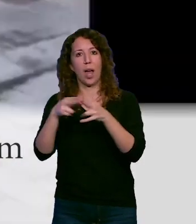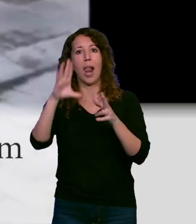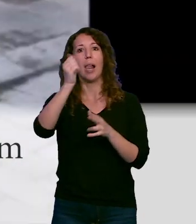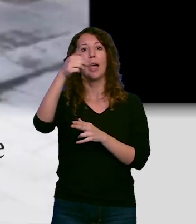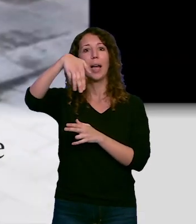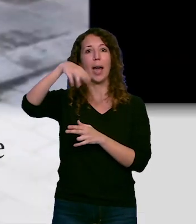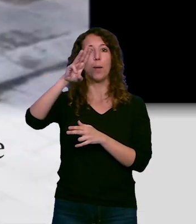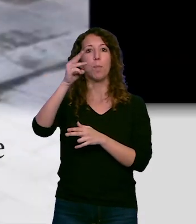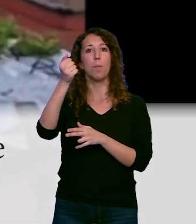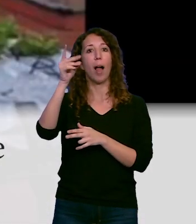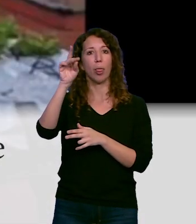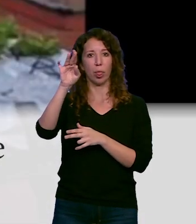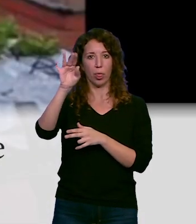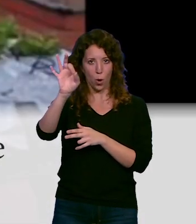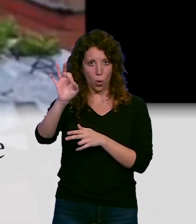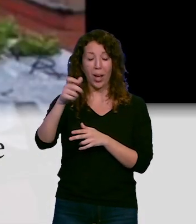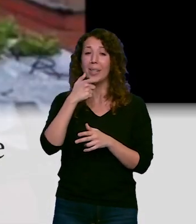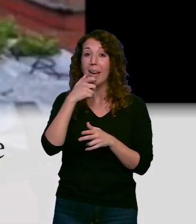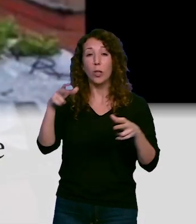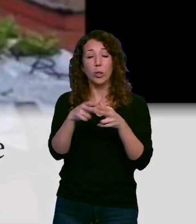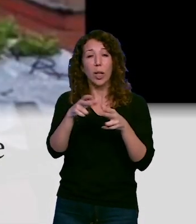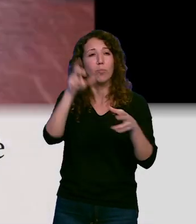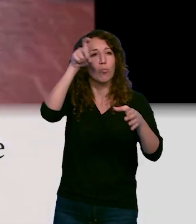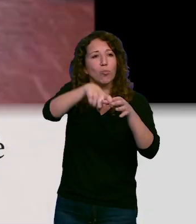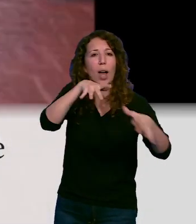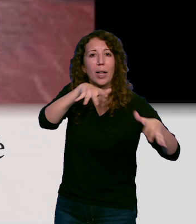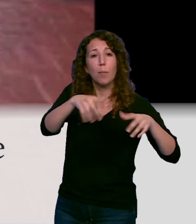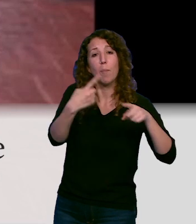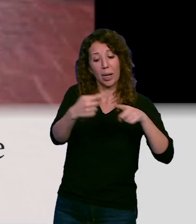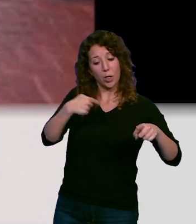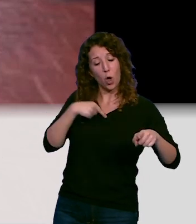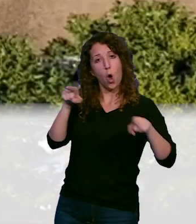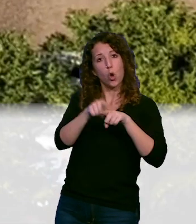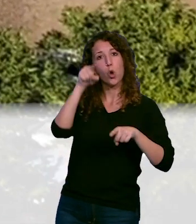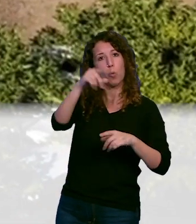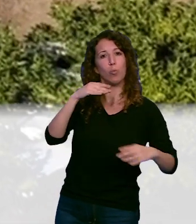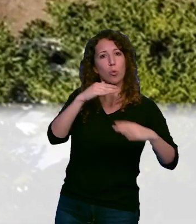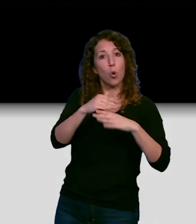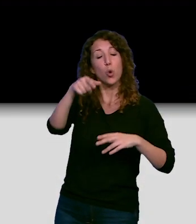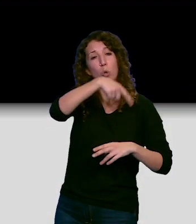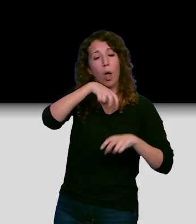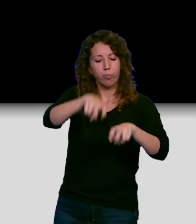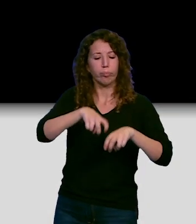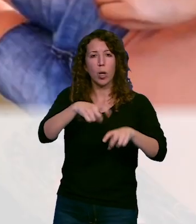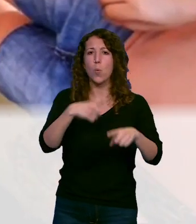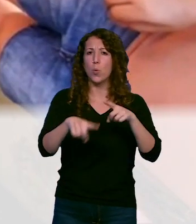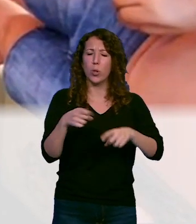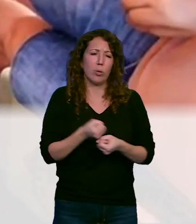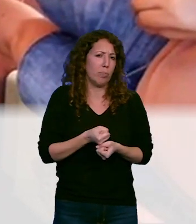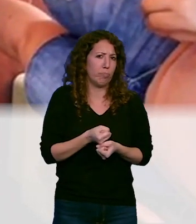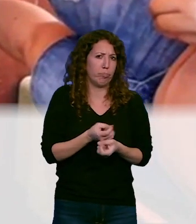Padró. Ens agrada ser part activa de la societat, perquè jo sóc com tu. Cultivem gran varietat de productes.